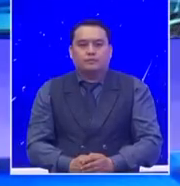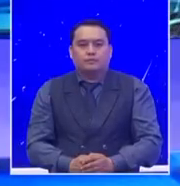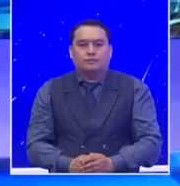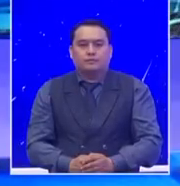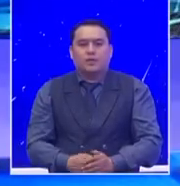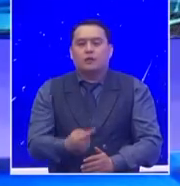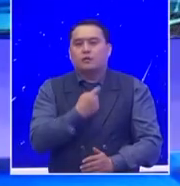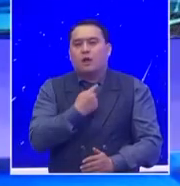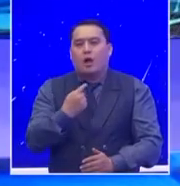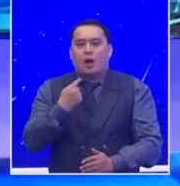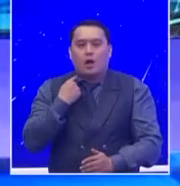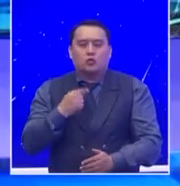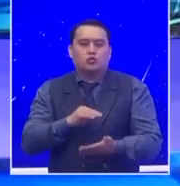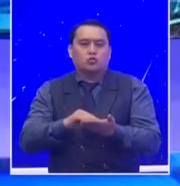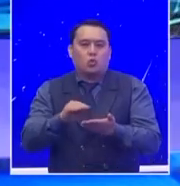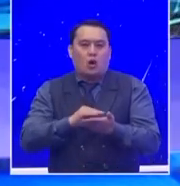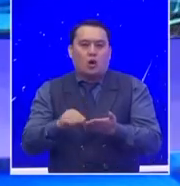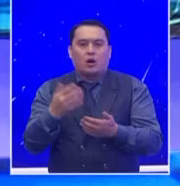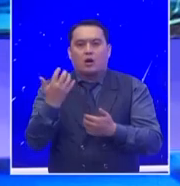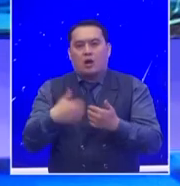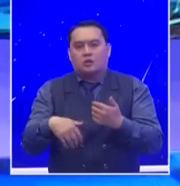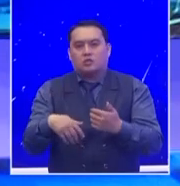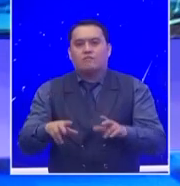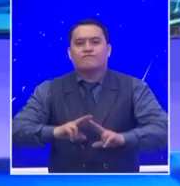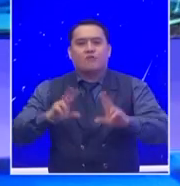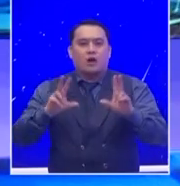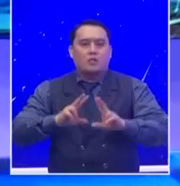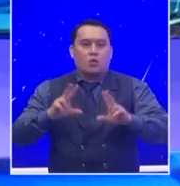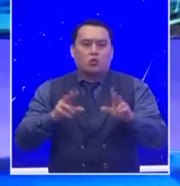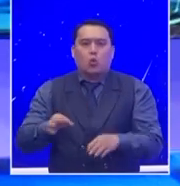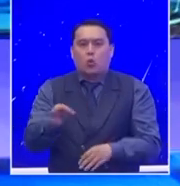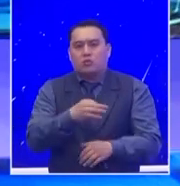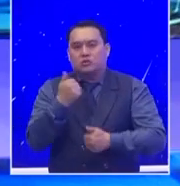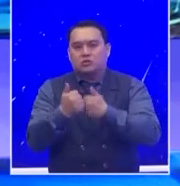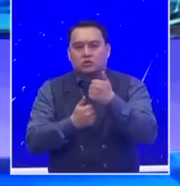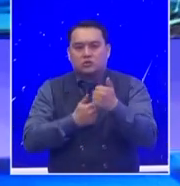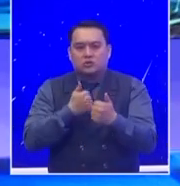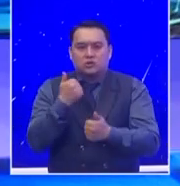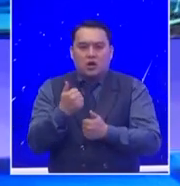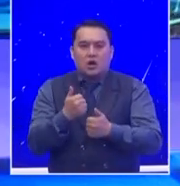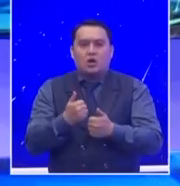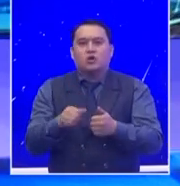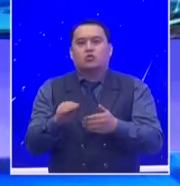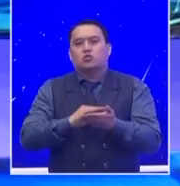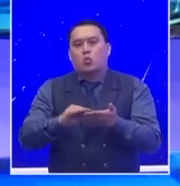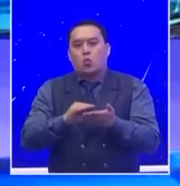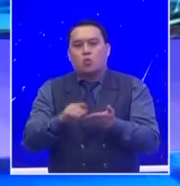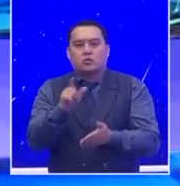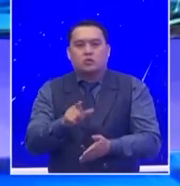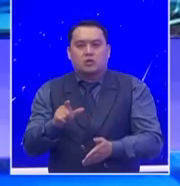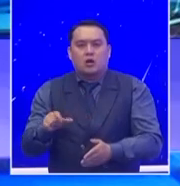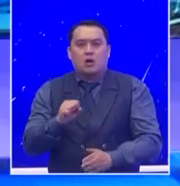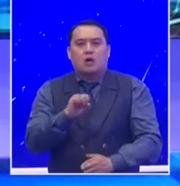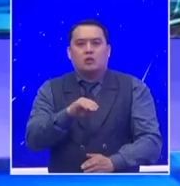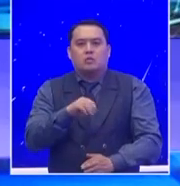Талдықорғанда бұқаралық ақпарат құралдары өкілдері арасында волейболдан облыстық турнир өтті. Спорттық шара Жетісу өңірінің белгілі журналисті Тұрсынбек Айтбекті